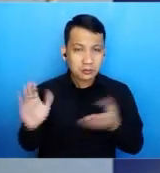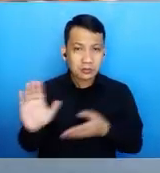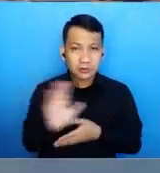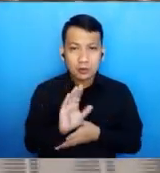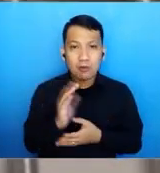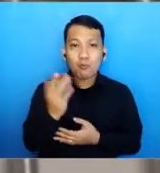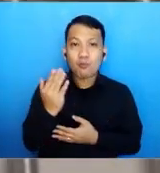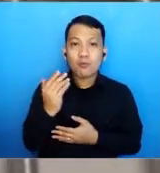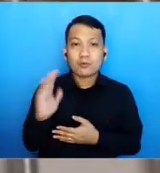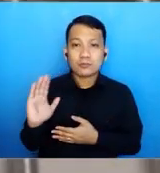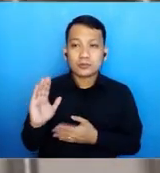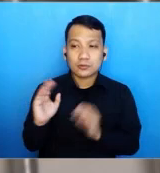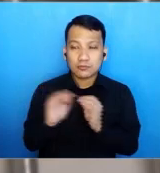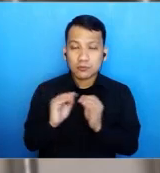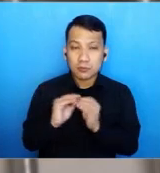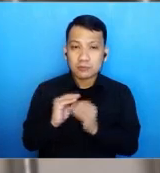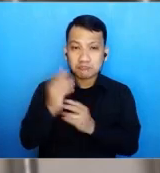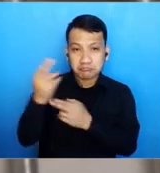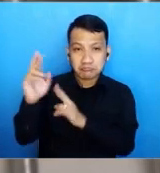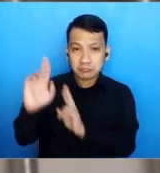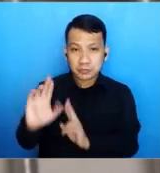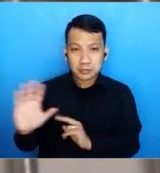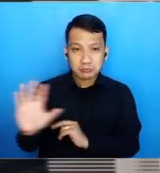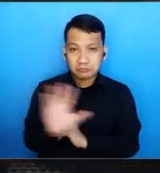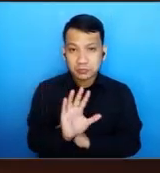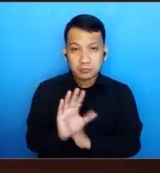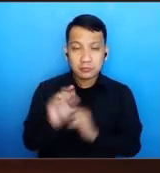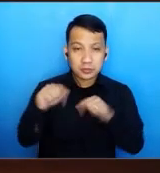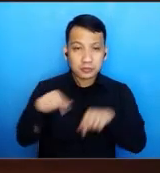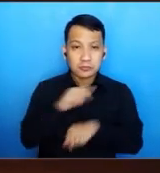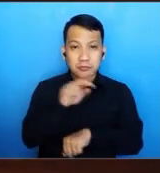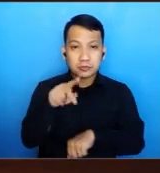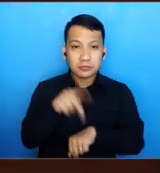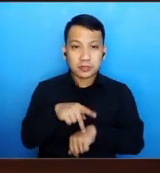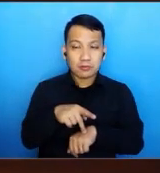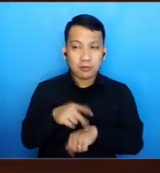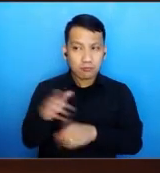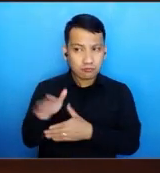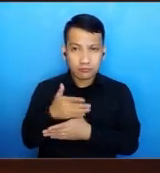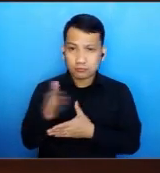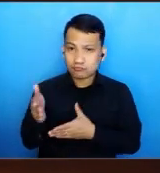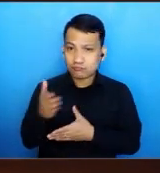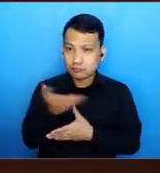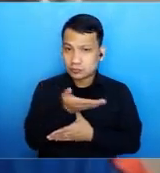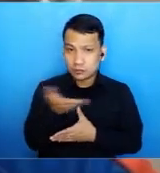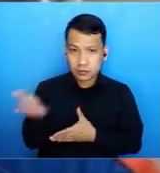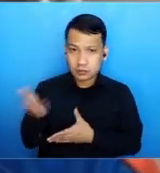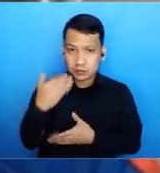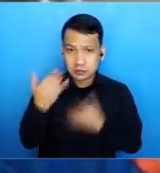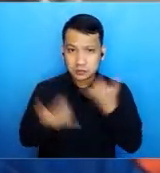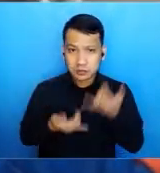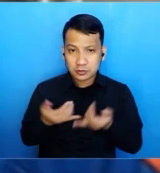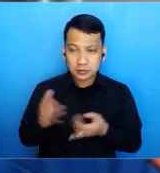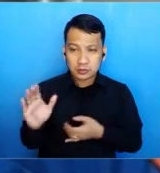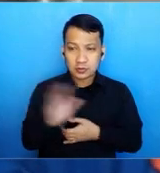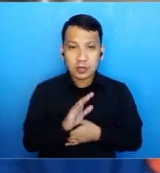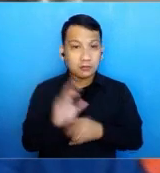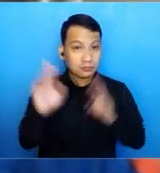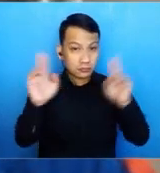ng konting karangalan sa ating bansa. Baka gusto mong anyayahan yung ating mga kababayan. Abangan nyo po